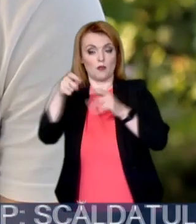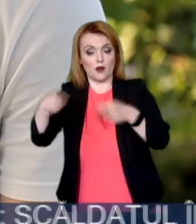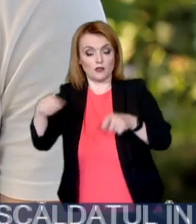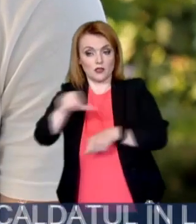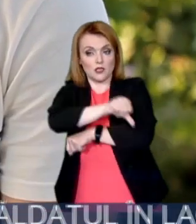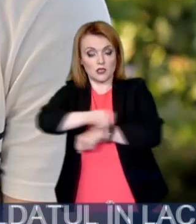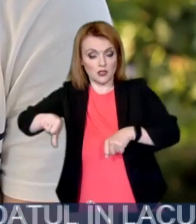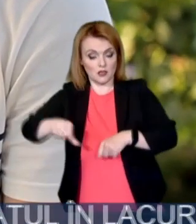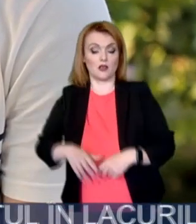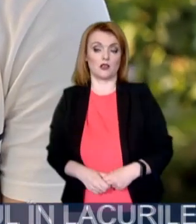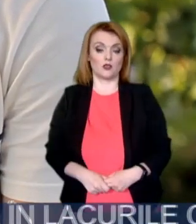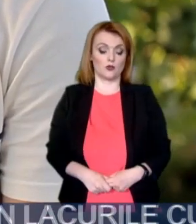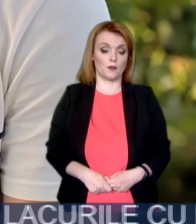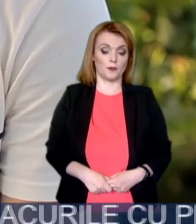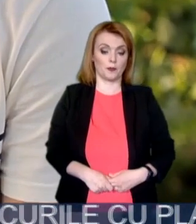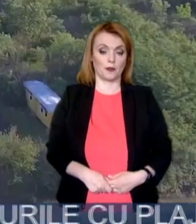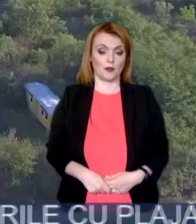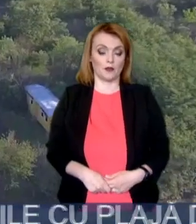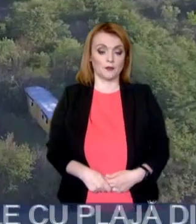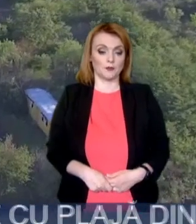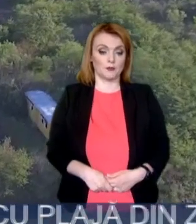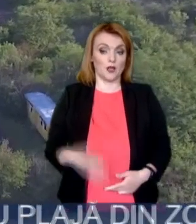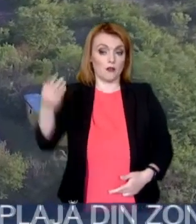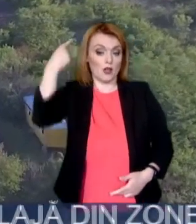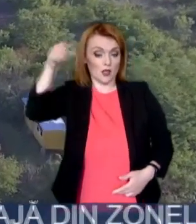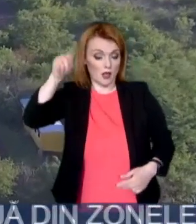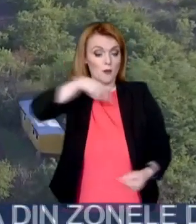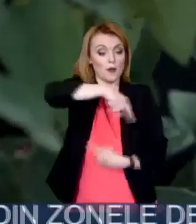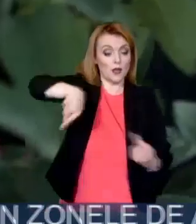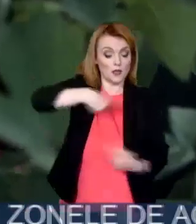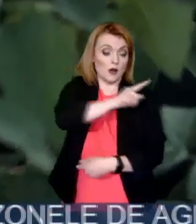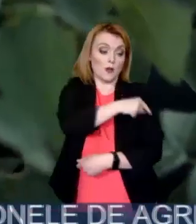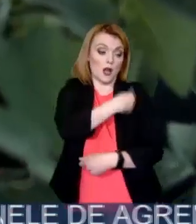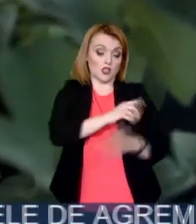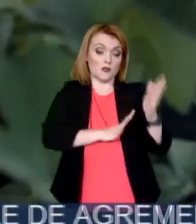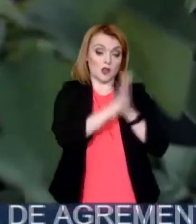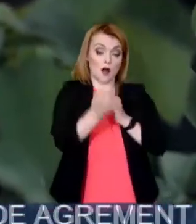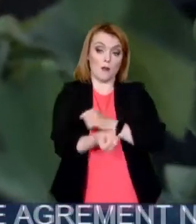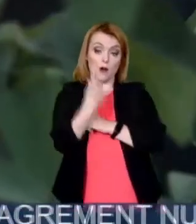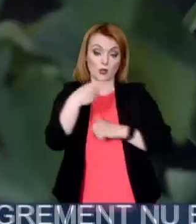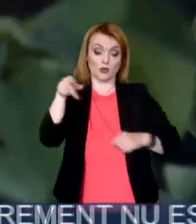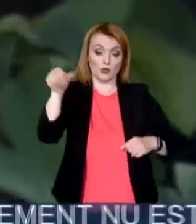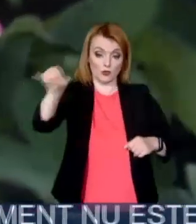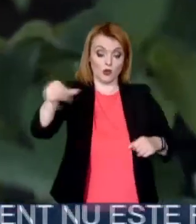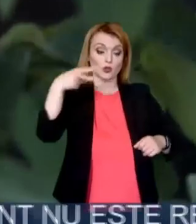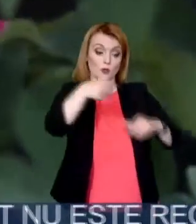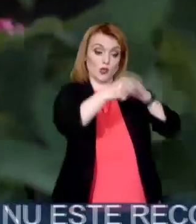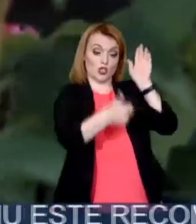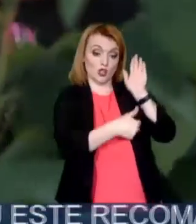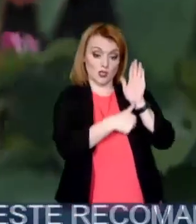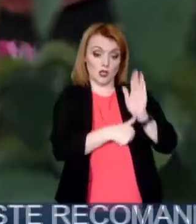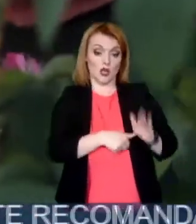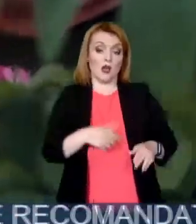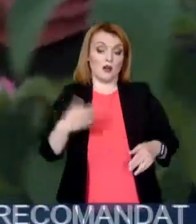din CSI și din Uniunea Europeană. Ideea afacerii cu plante medicinale apăruse în 2016 și avea să